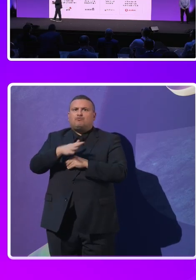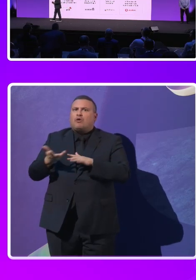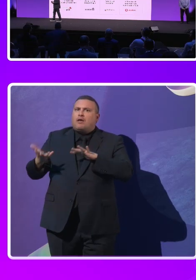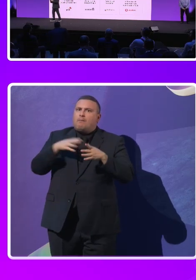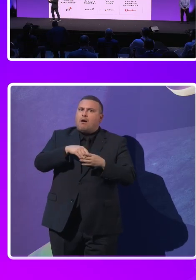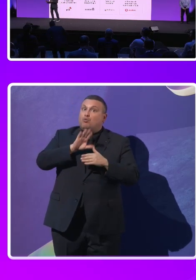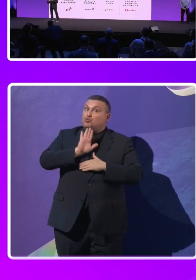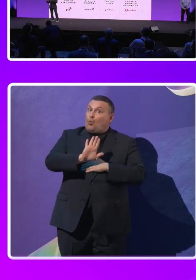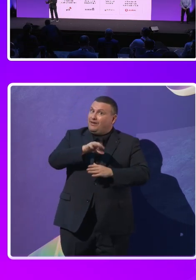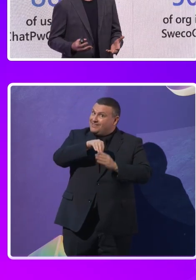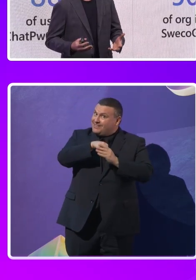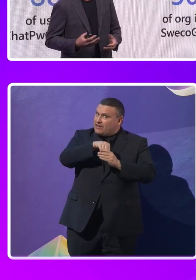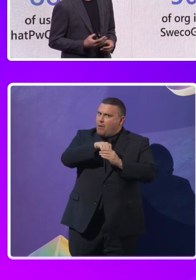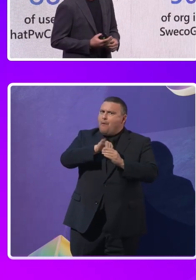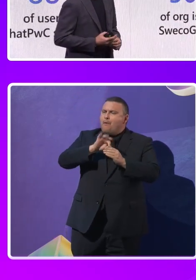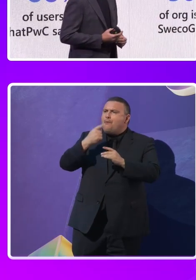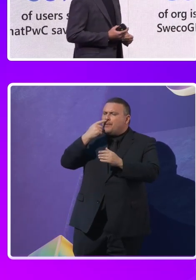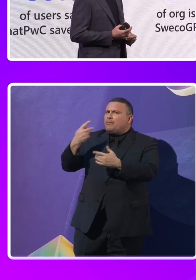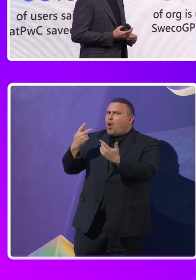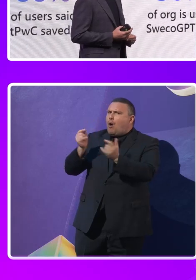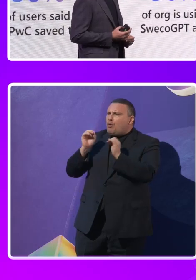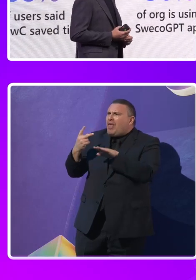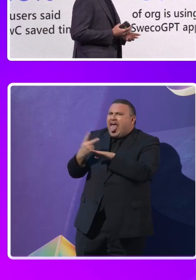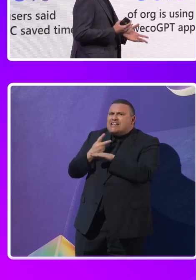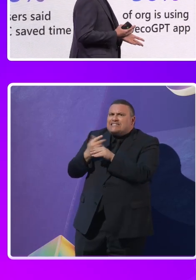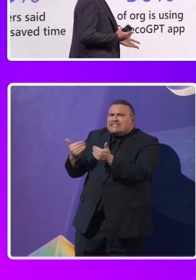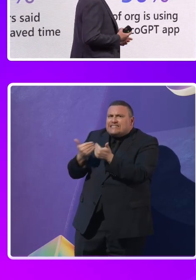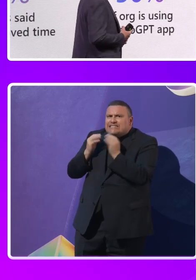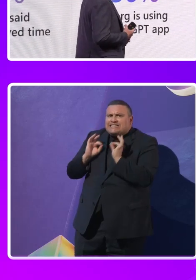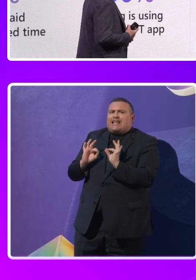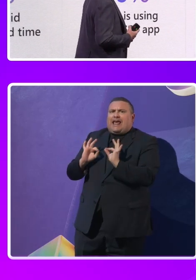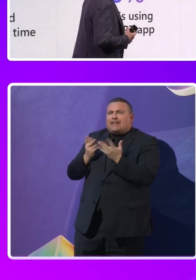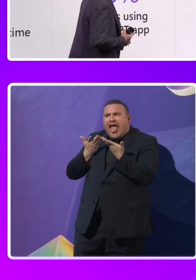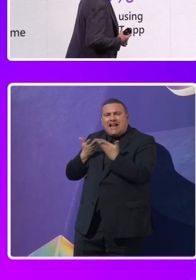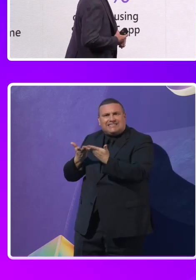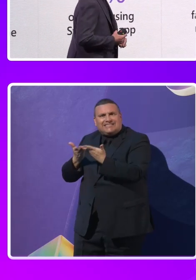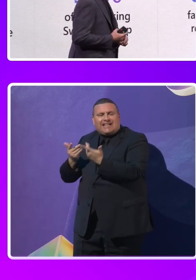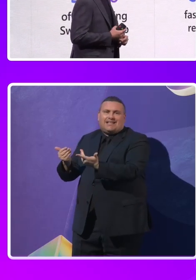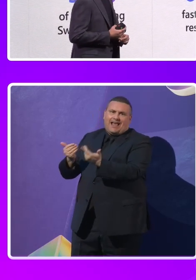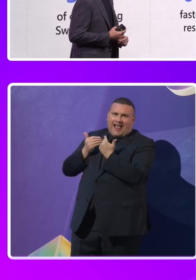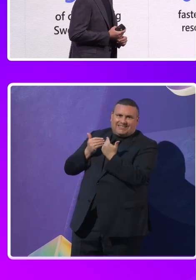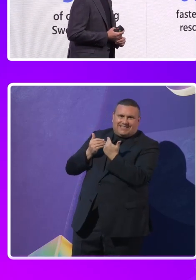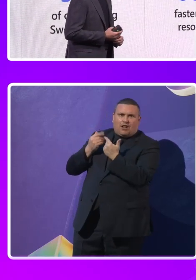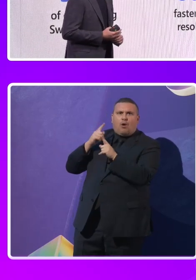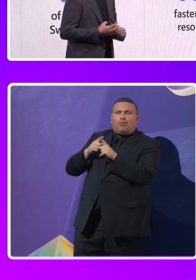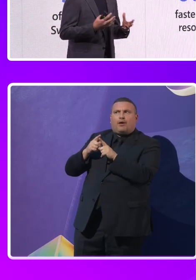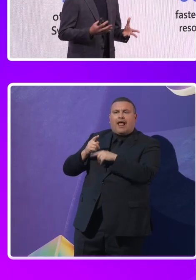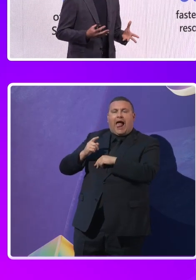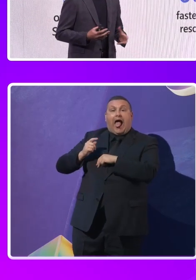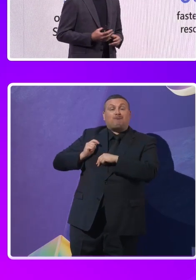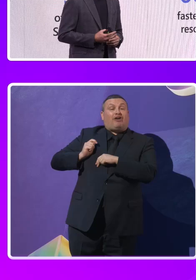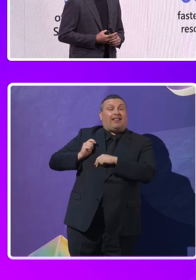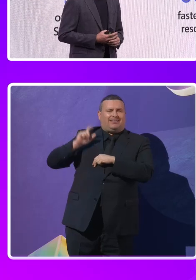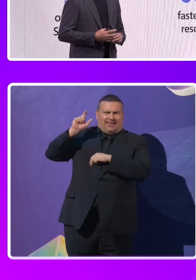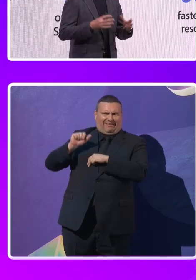applicazioni intelligenti di tipo assistente Ma hanno anche già iniziato a implementare il concetto di agente questo